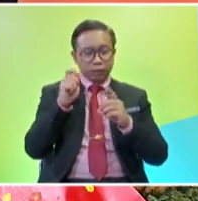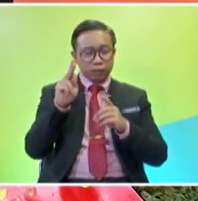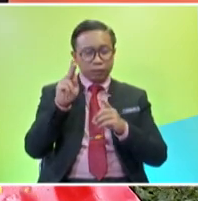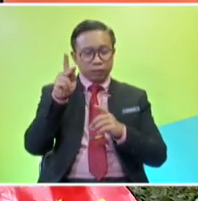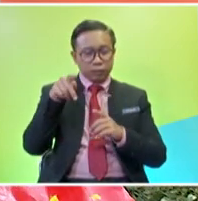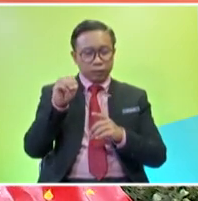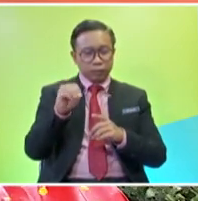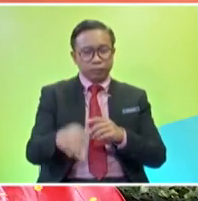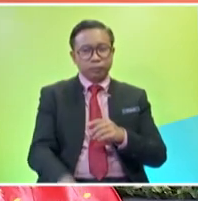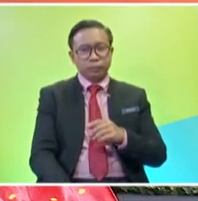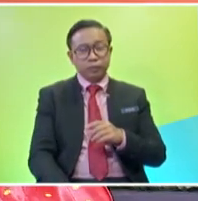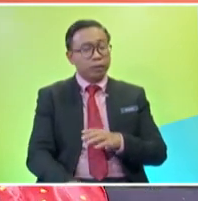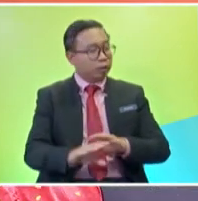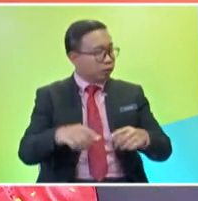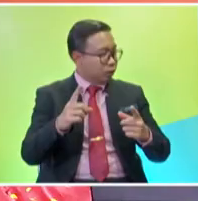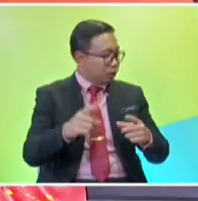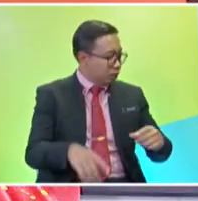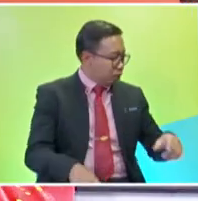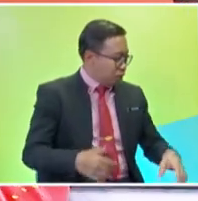jangan kemana-mana